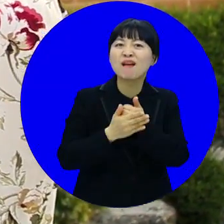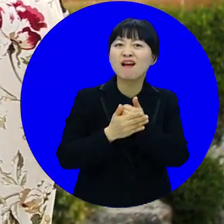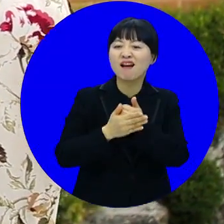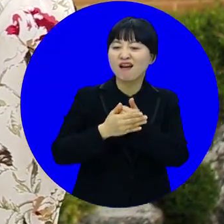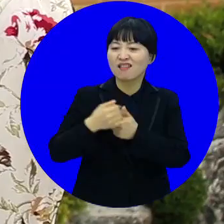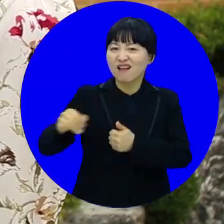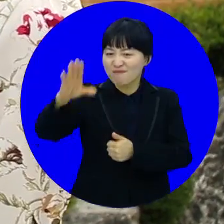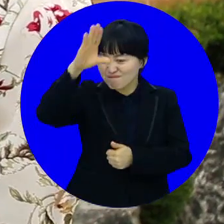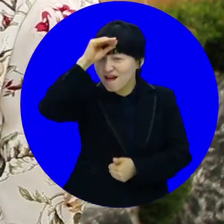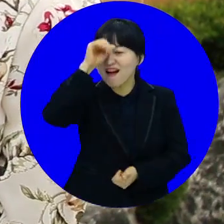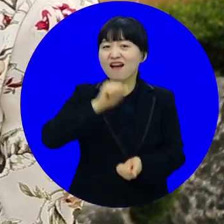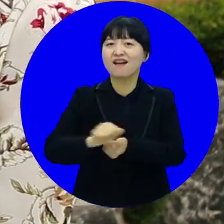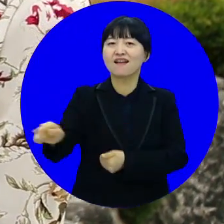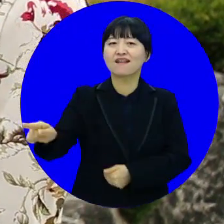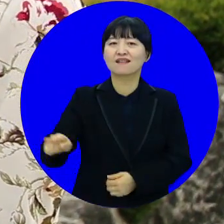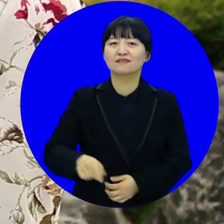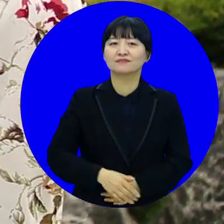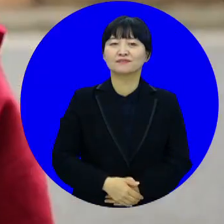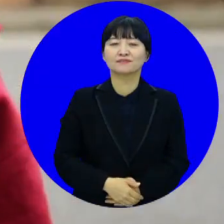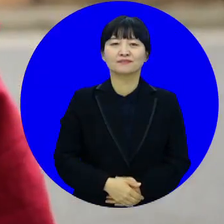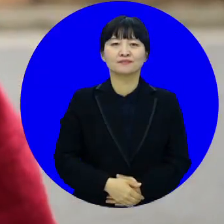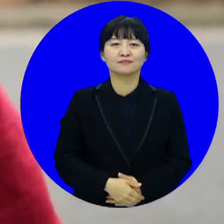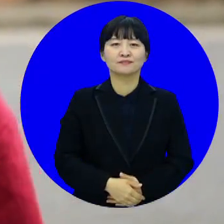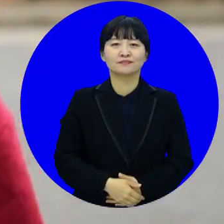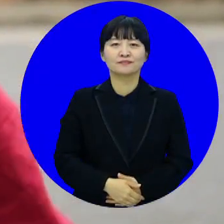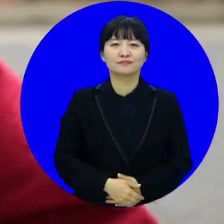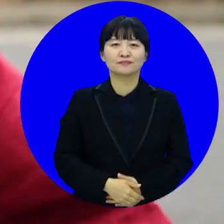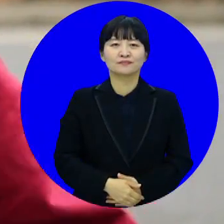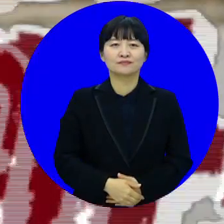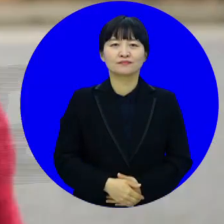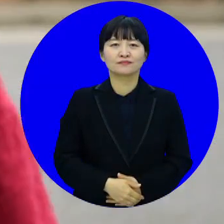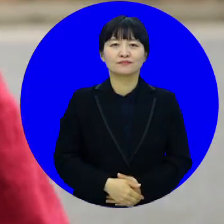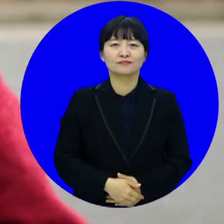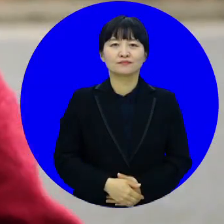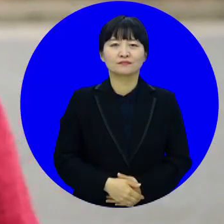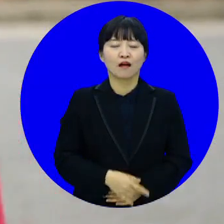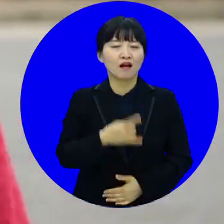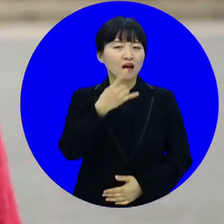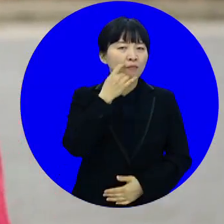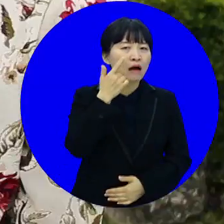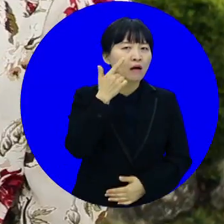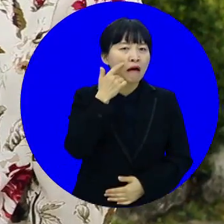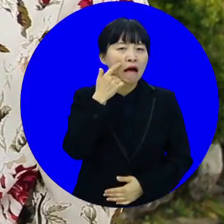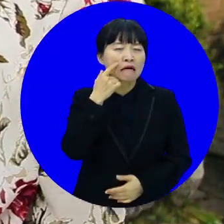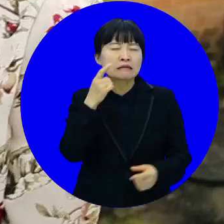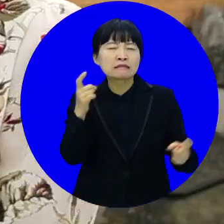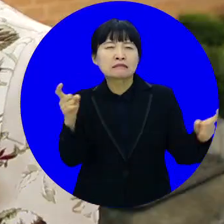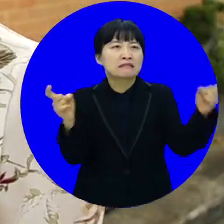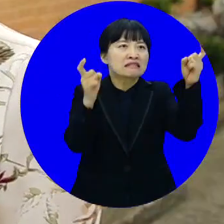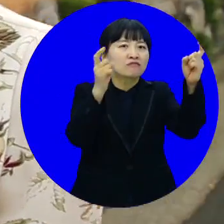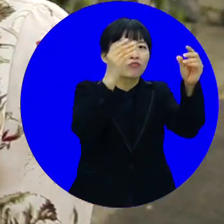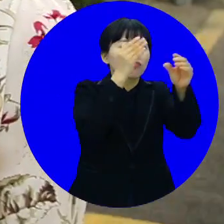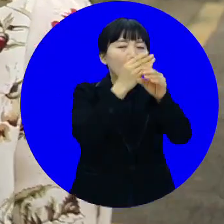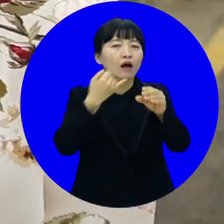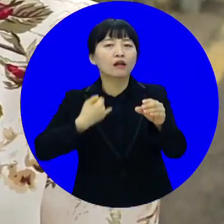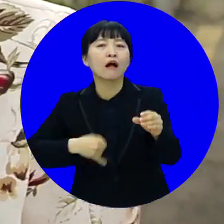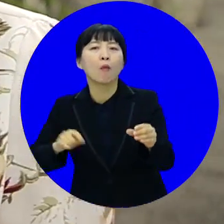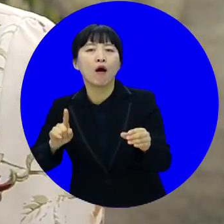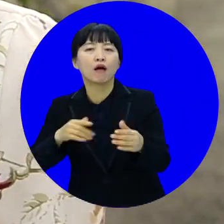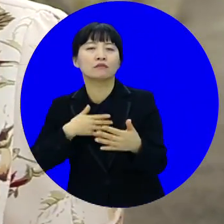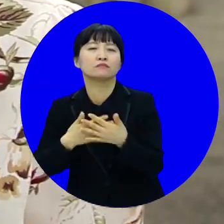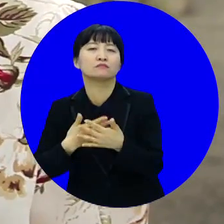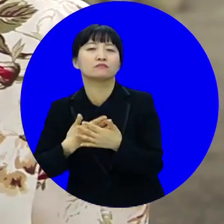싫어서. 야, 너 때문에 애까지 따라해. 너 때문에. 엄마 아빠의 신경전에 잔뜩 불안해진 미나.